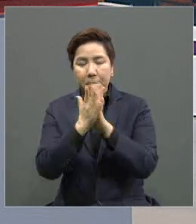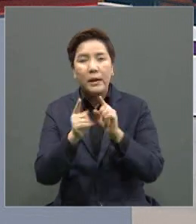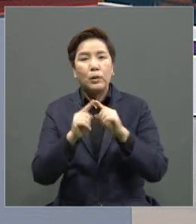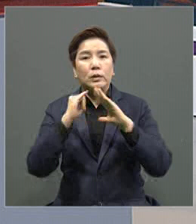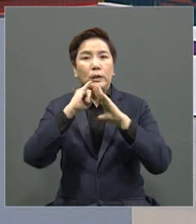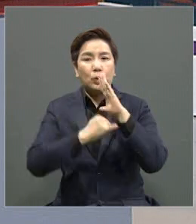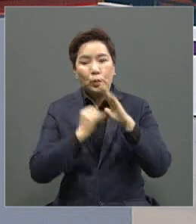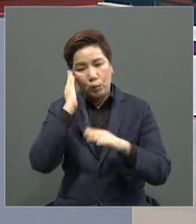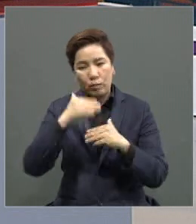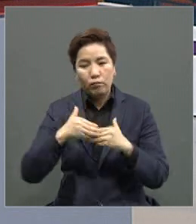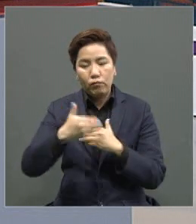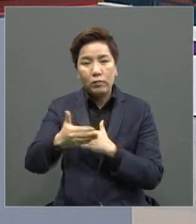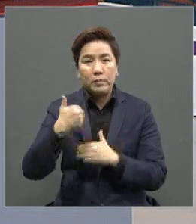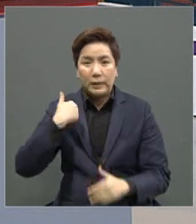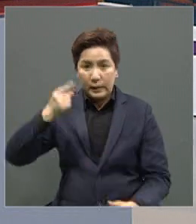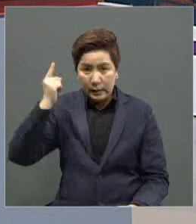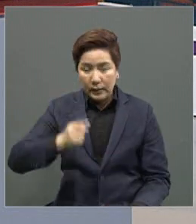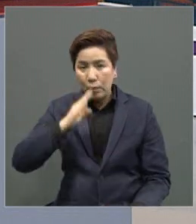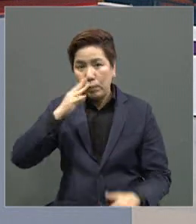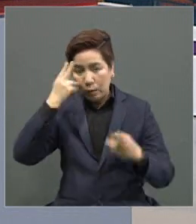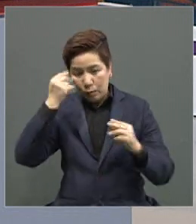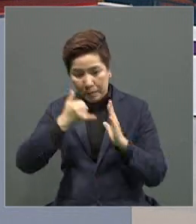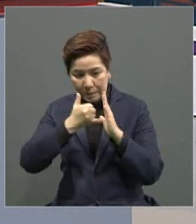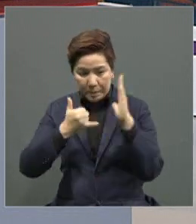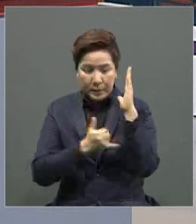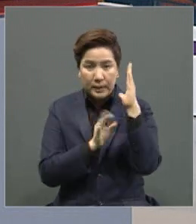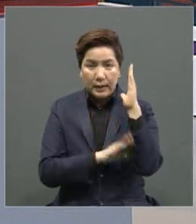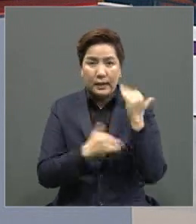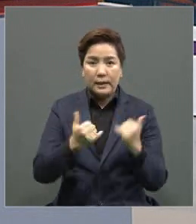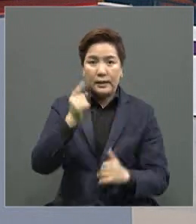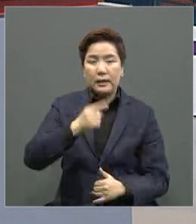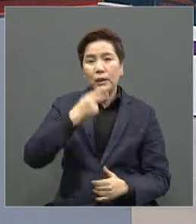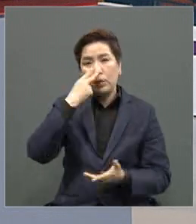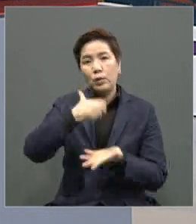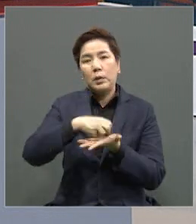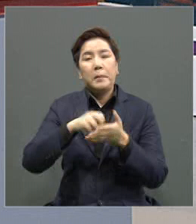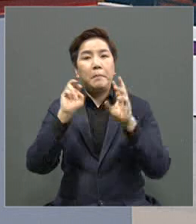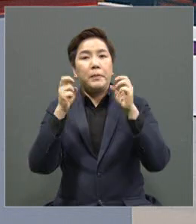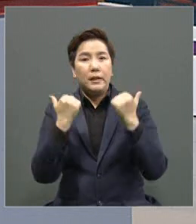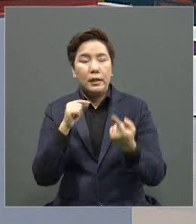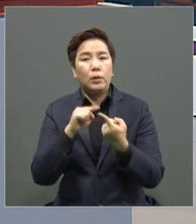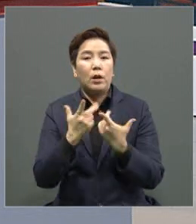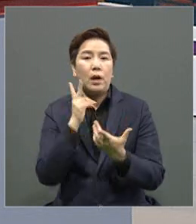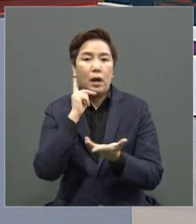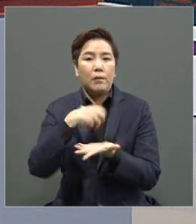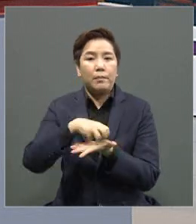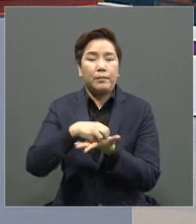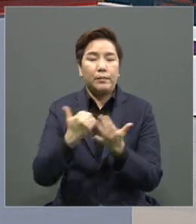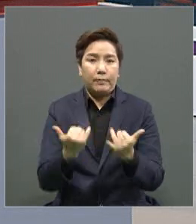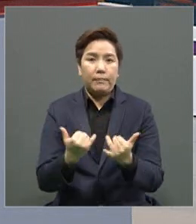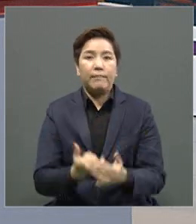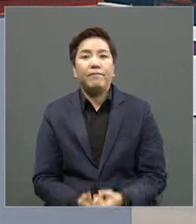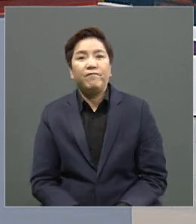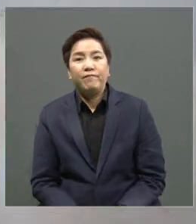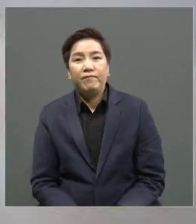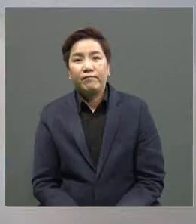ดหลังจากนี้อย่างแน่นอนด้วยเมื่อท่านนายกมาเป็นที่เรียบร้อยเนี่ยเดี๋ยวพาคุณผู้ชมไปติดตามประเด็นนี้จากคุณพัทราพรมาละโส